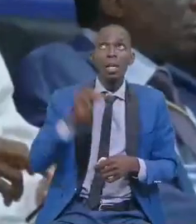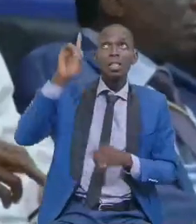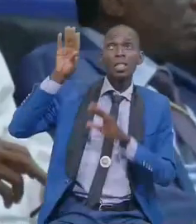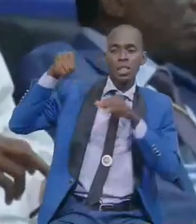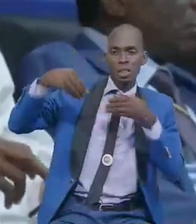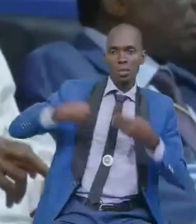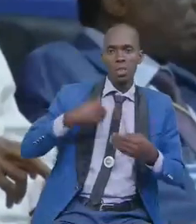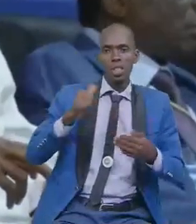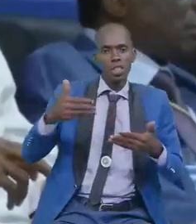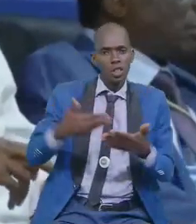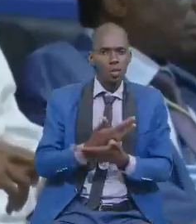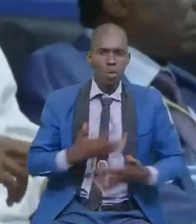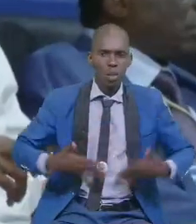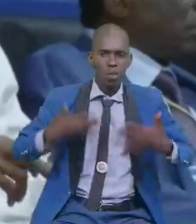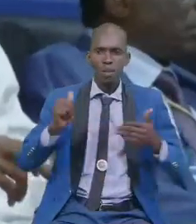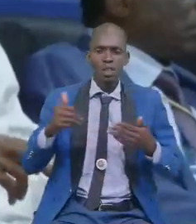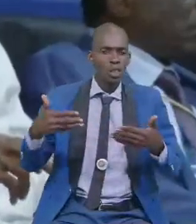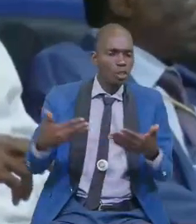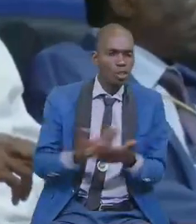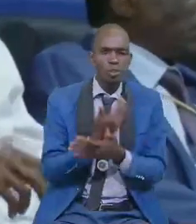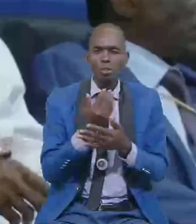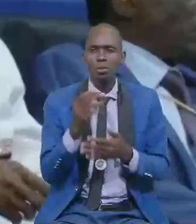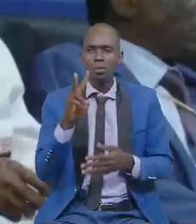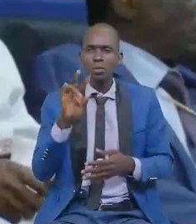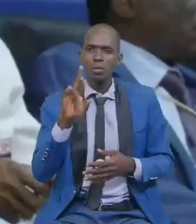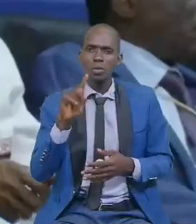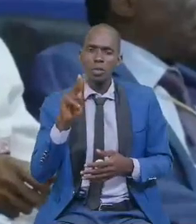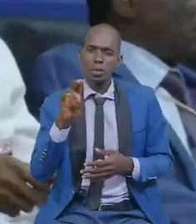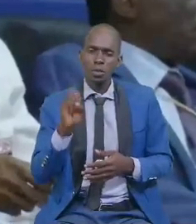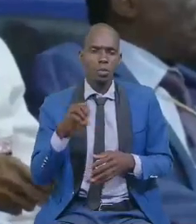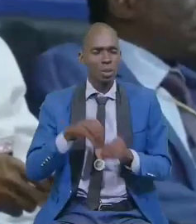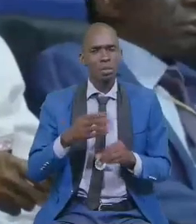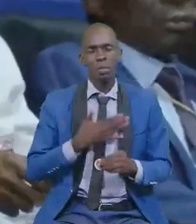Il m'a donné une nouvelle vie. Une nouvelle vertu dans ma vie.